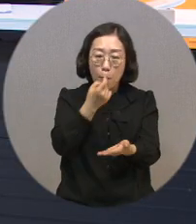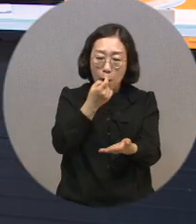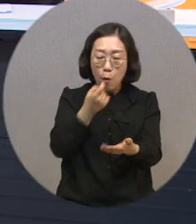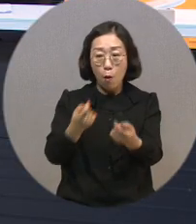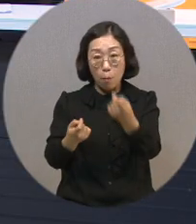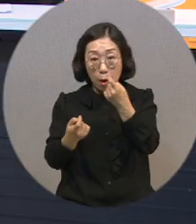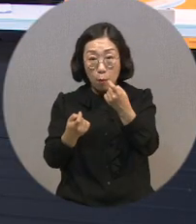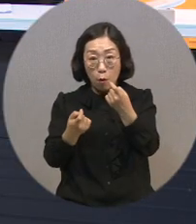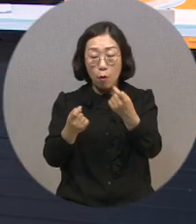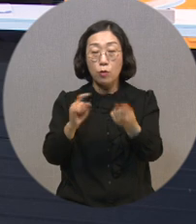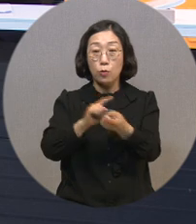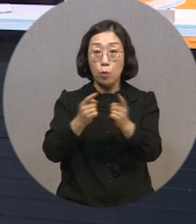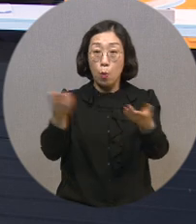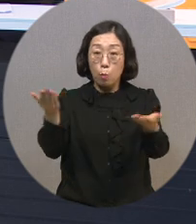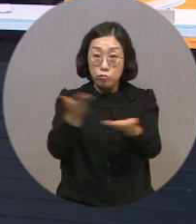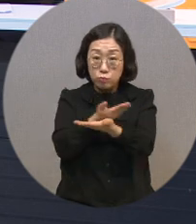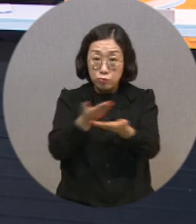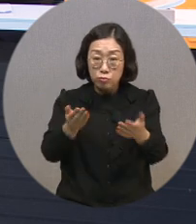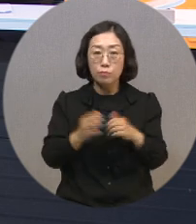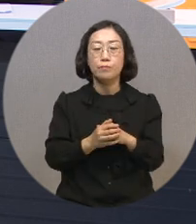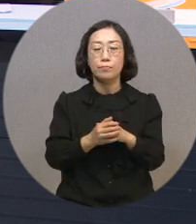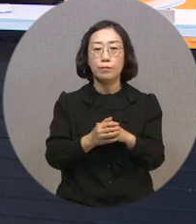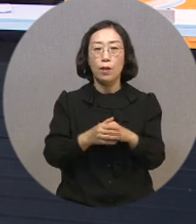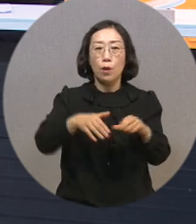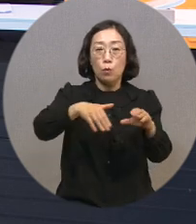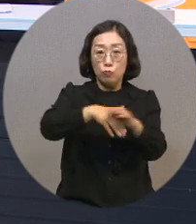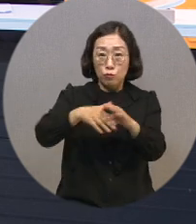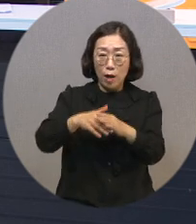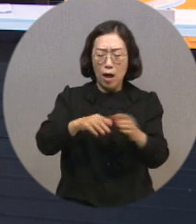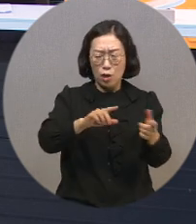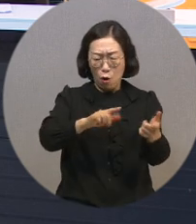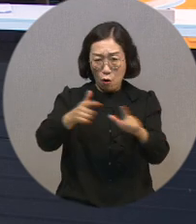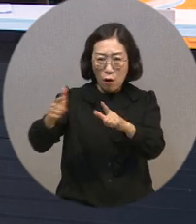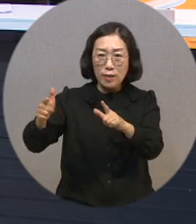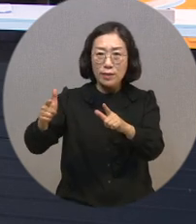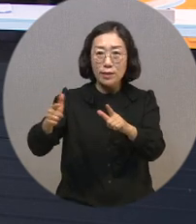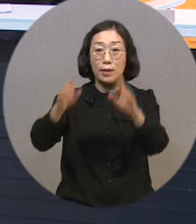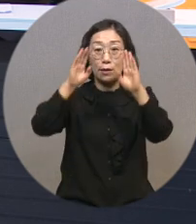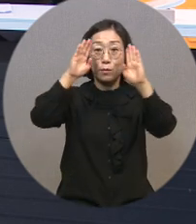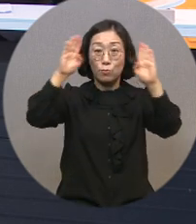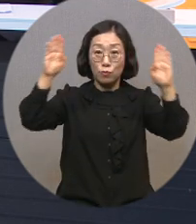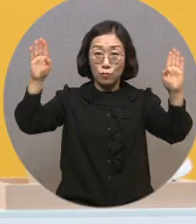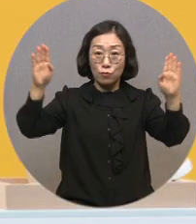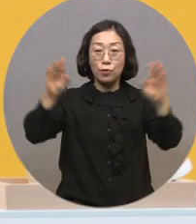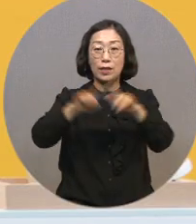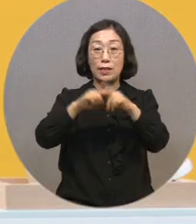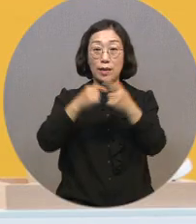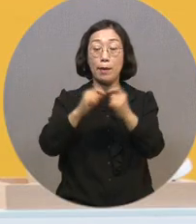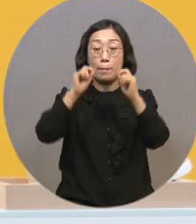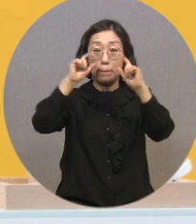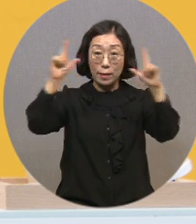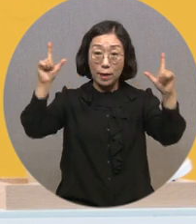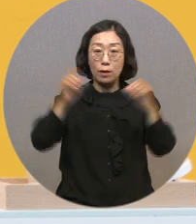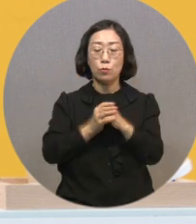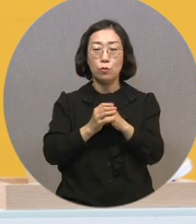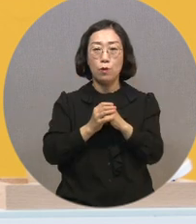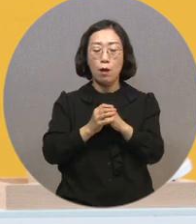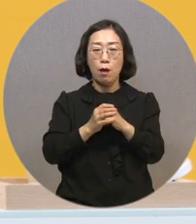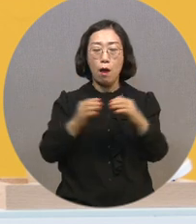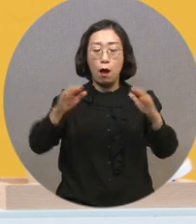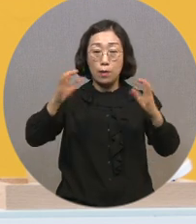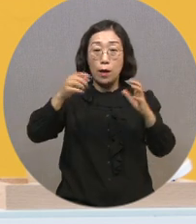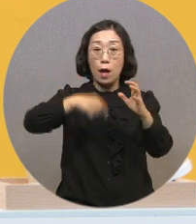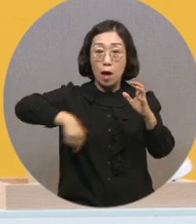또 그렇게 함으로써 문화의 다양성을 우리 아이들은 알게 되고 네. 또 그렇게 함으로써 이